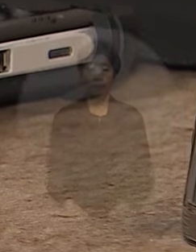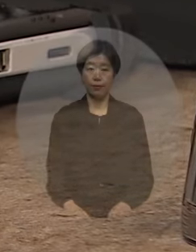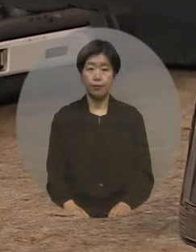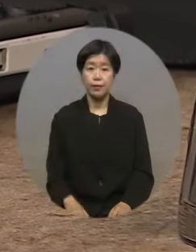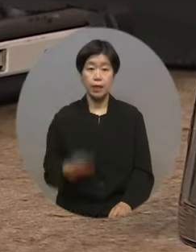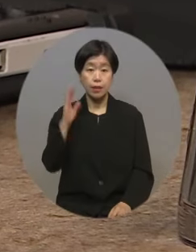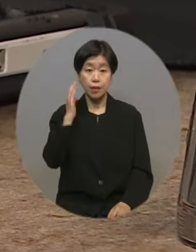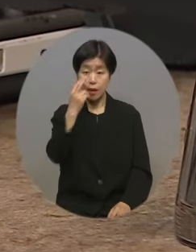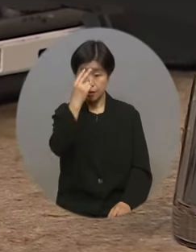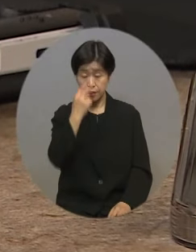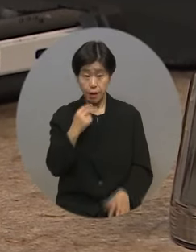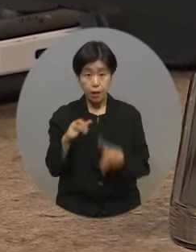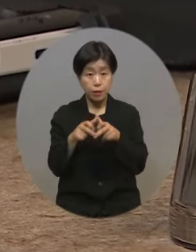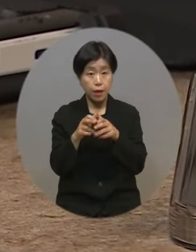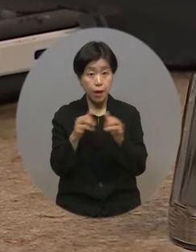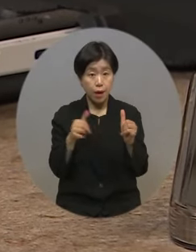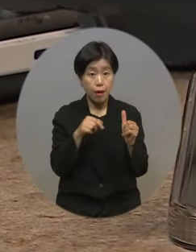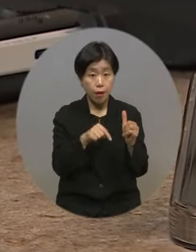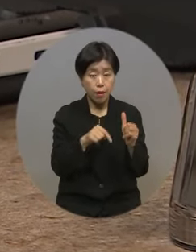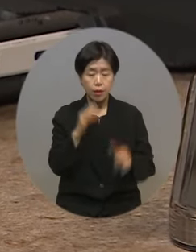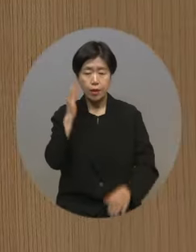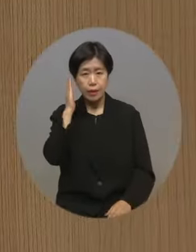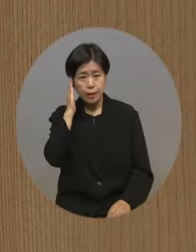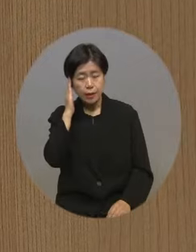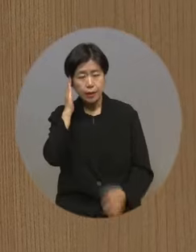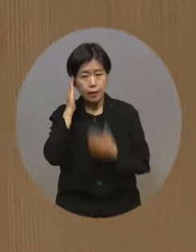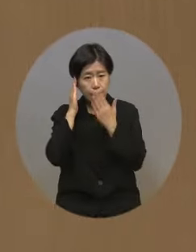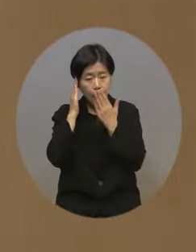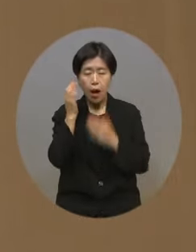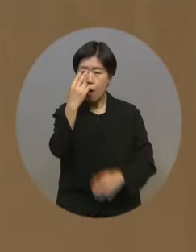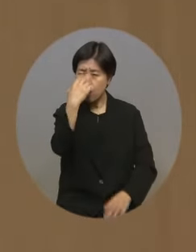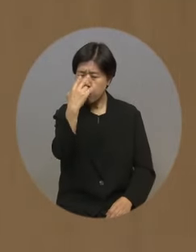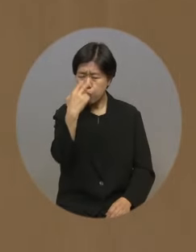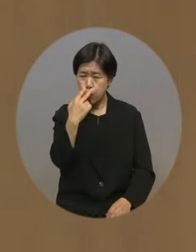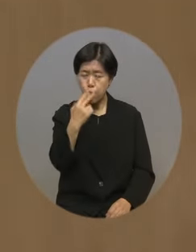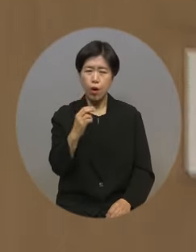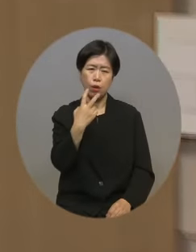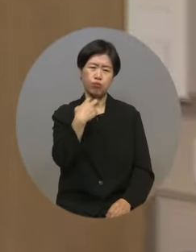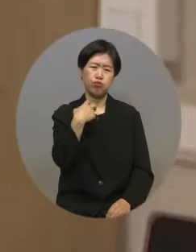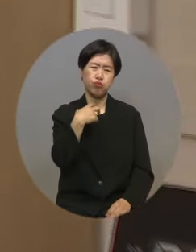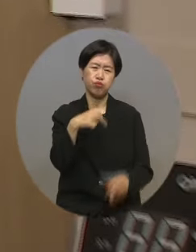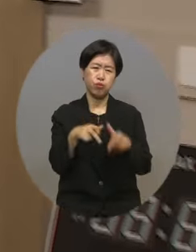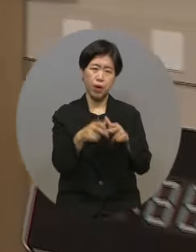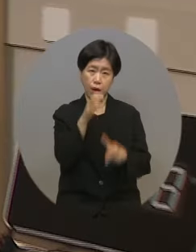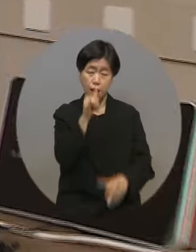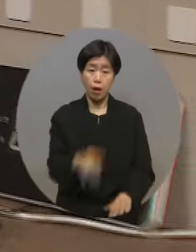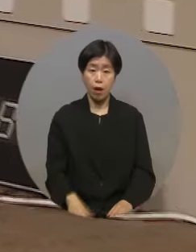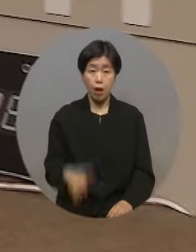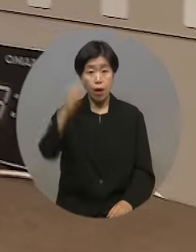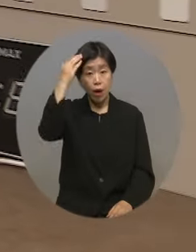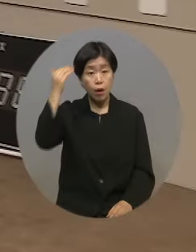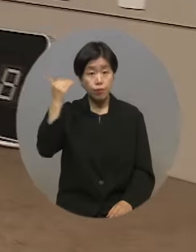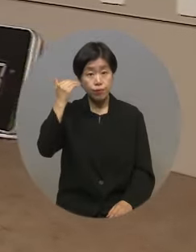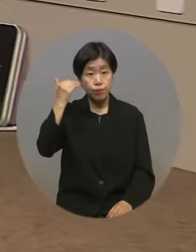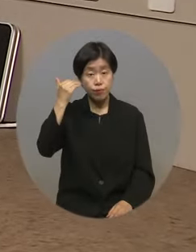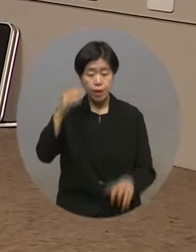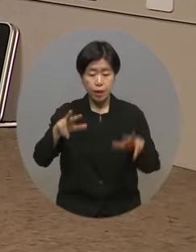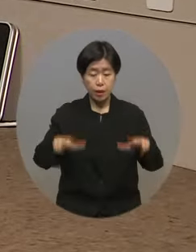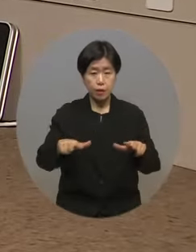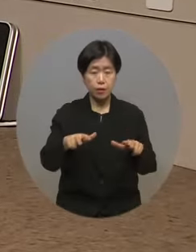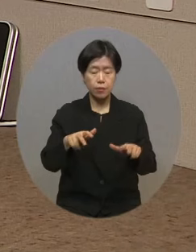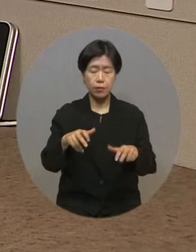시청각 장애는 시각과 청각에 모두 장애가 있는 경우를 말합니다. 국내에서는 아직 장애 유형으로 등록되지